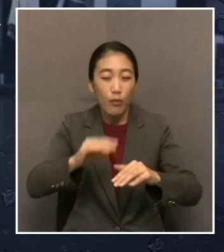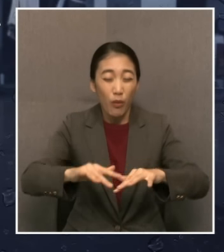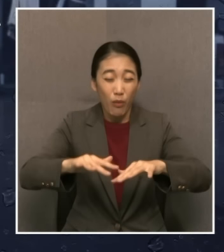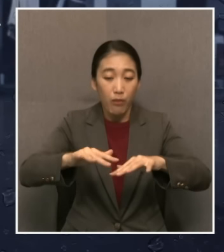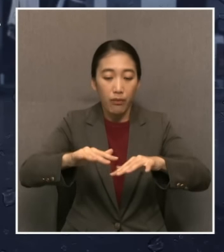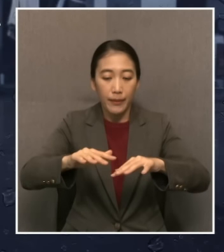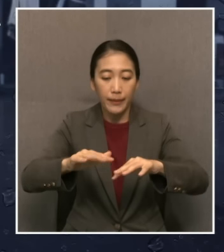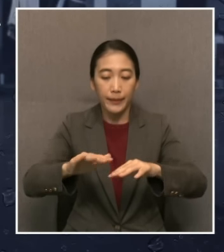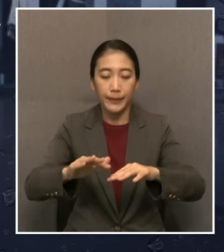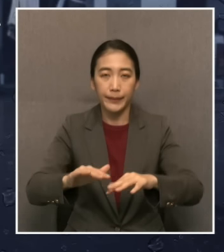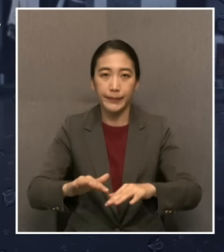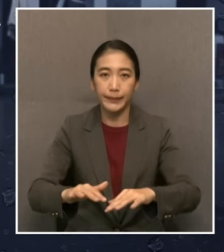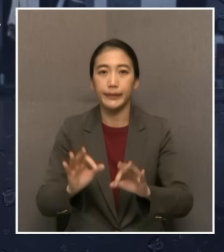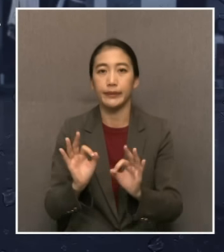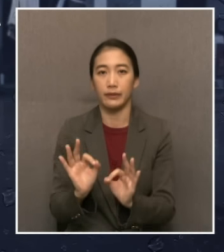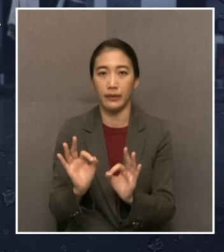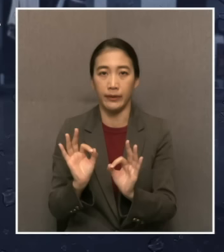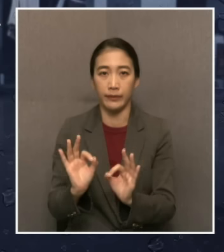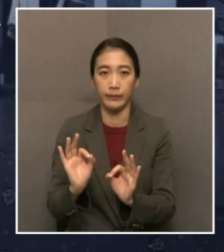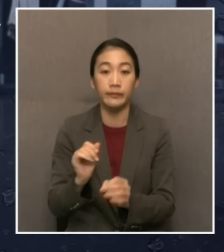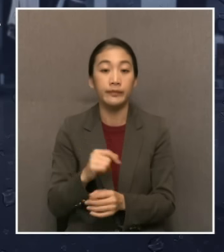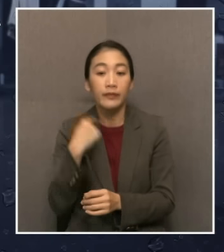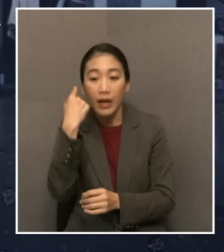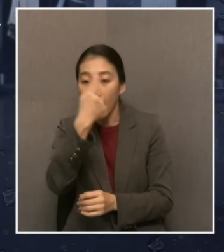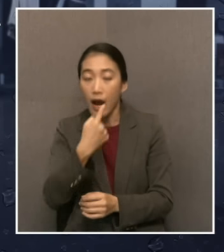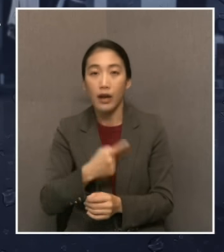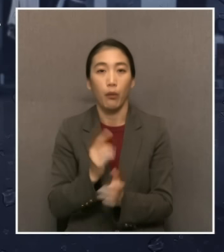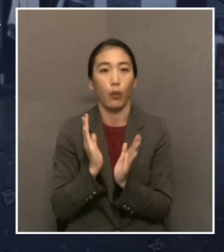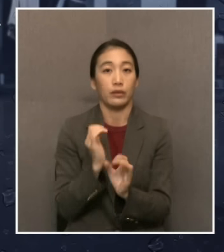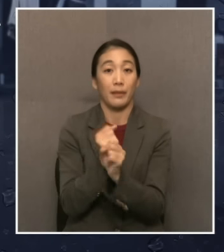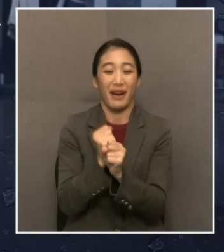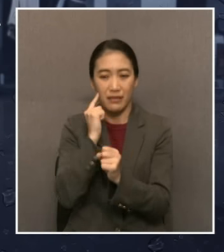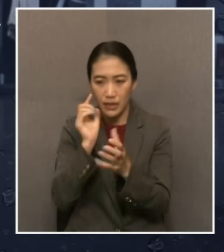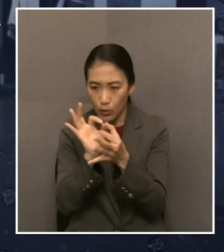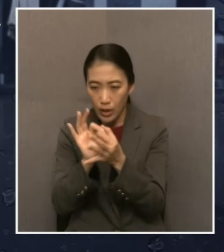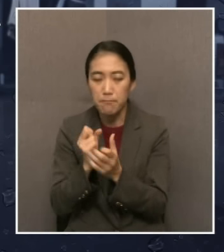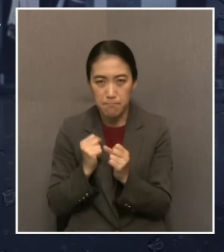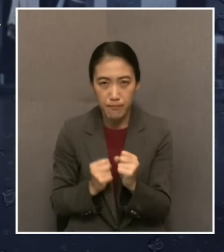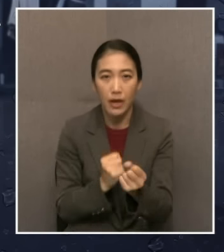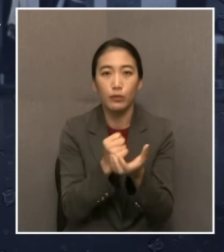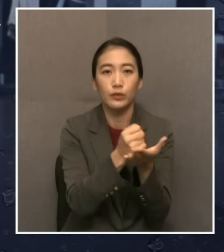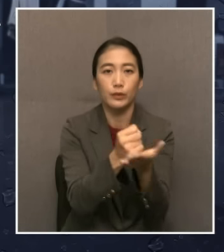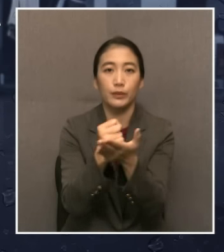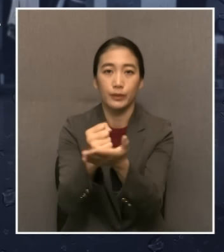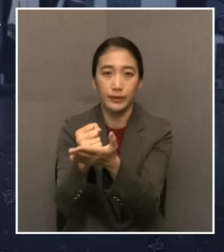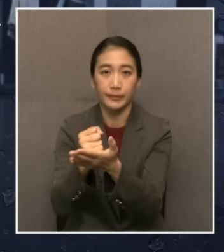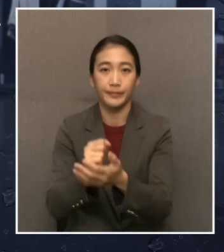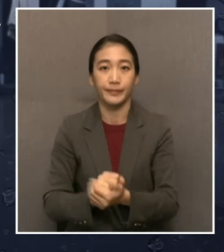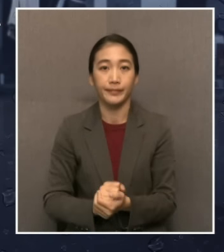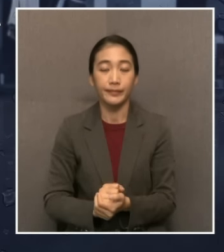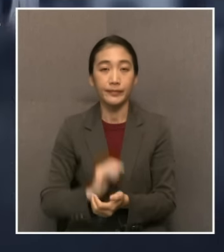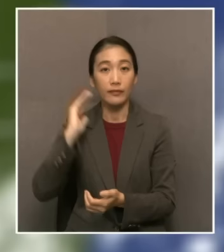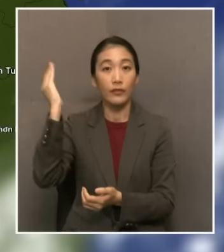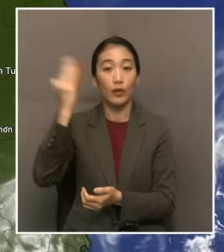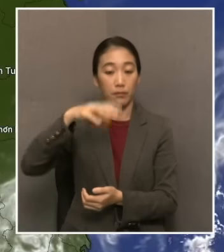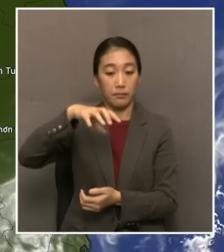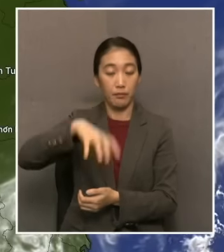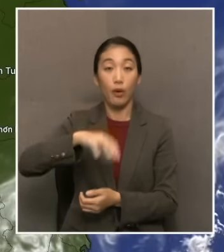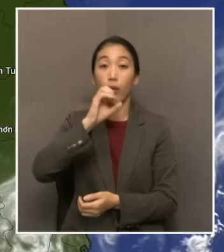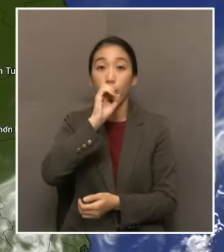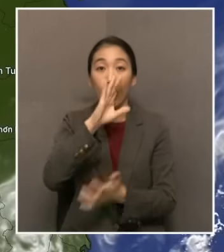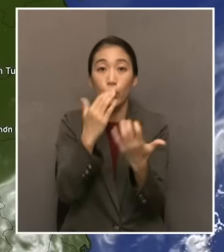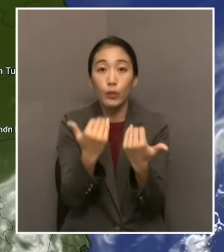พืนที่หน่วยงานที่เกี่ยวข้องยังคงเร่งให้การช่วยเหลือประชาชนค่ะขณะที่กรมอุตุนิยมวิทยารายงานสภาพ